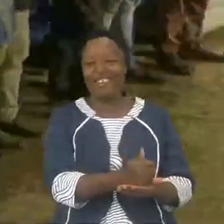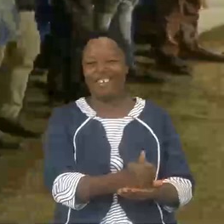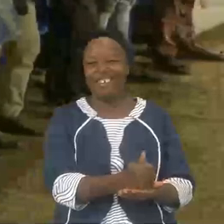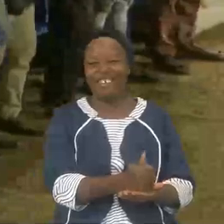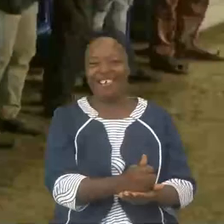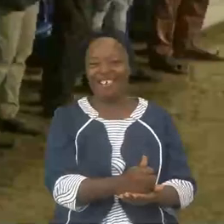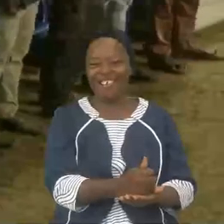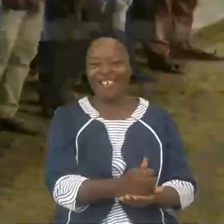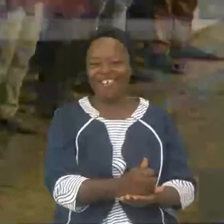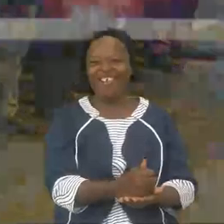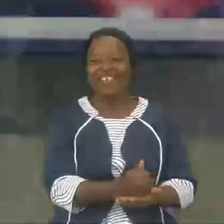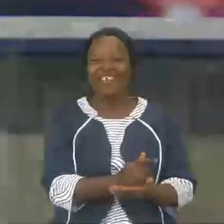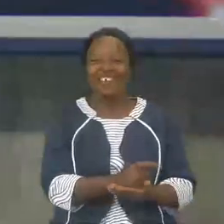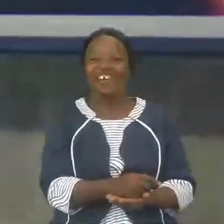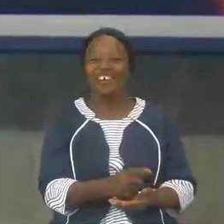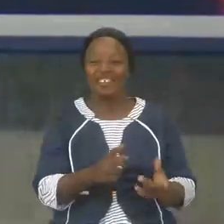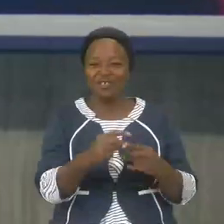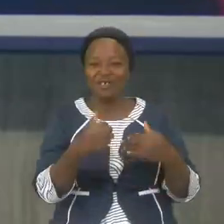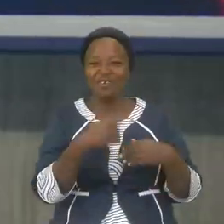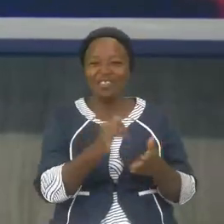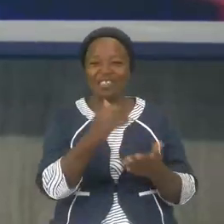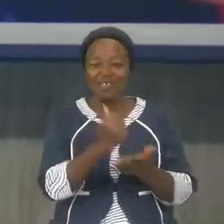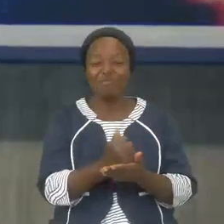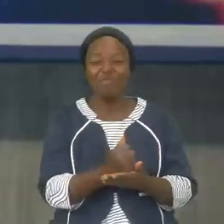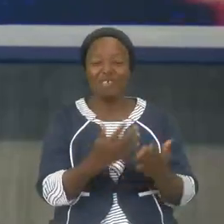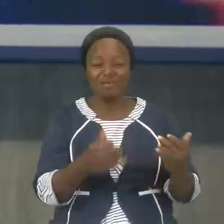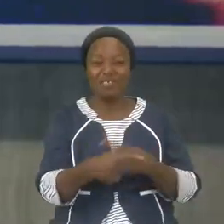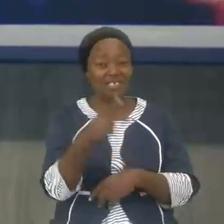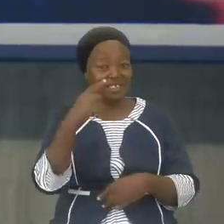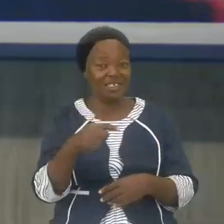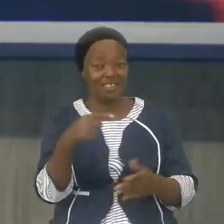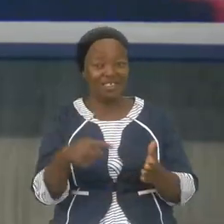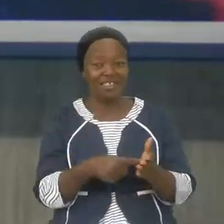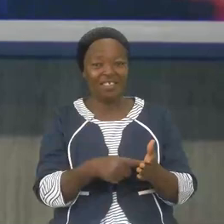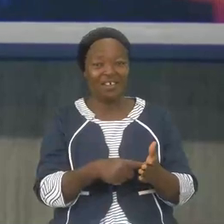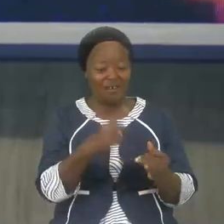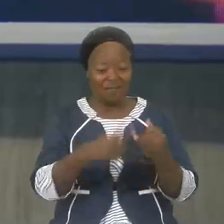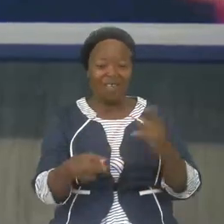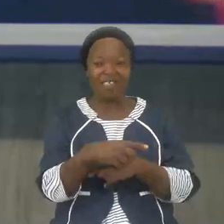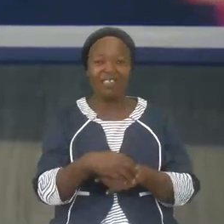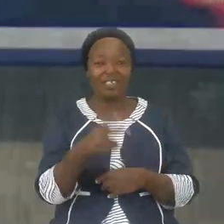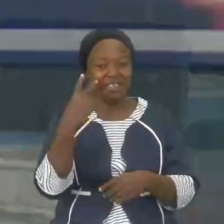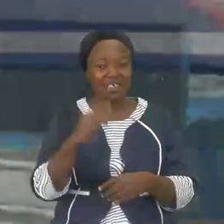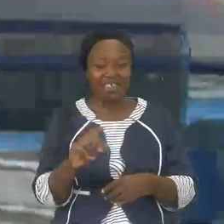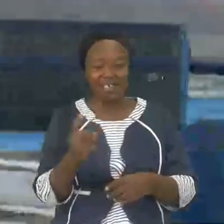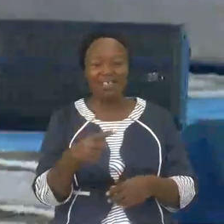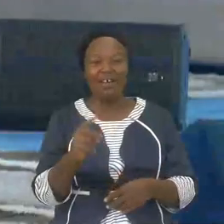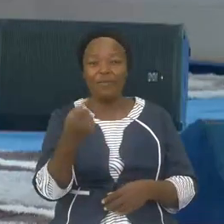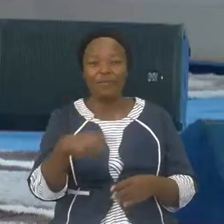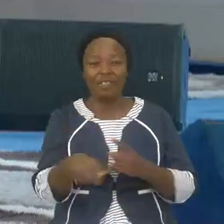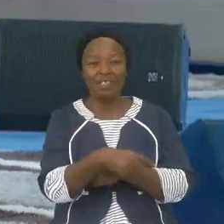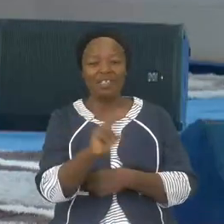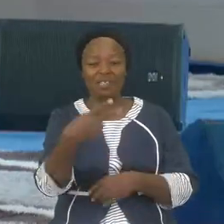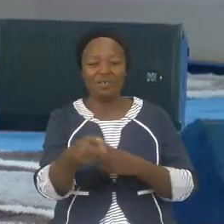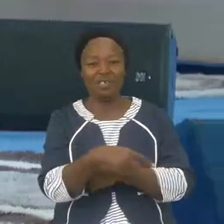Et au dernier Amen, ce jour, ce dernier jour, regardez ce jour, premier jour, deuxième jour, troisième